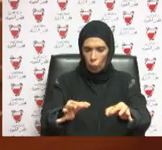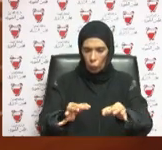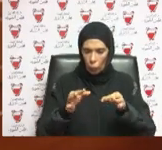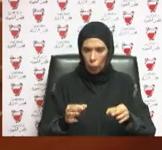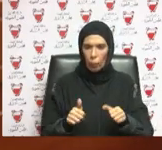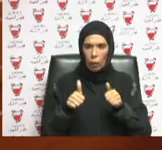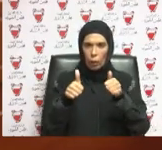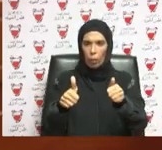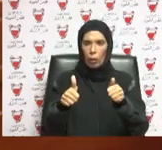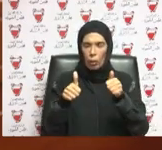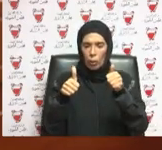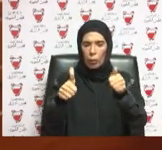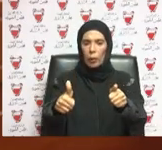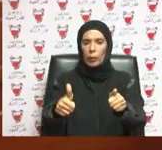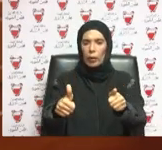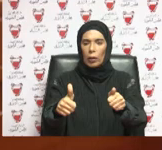كل هذا